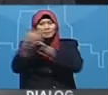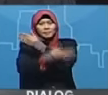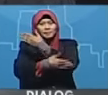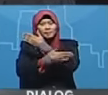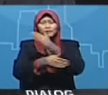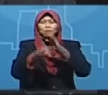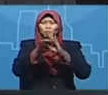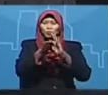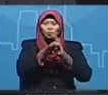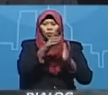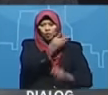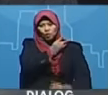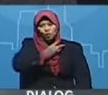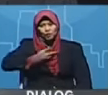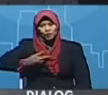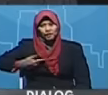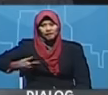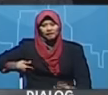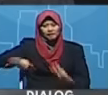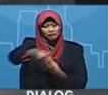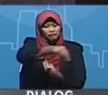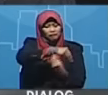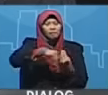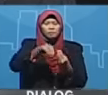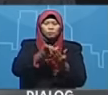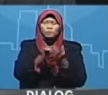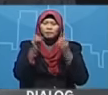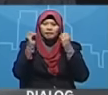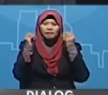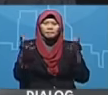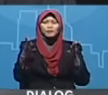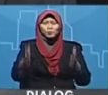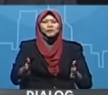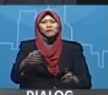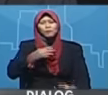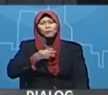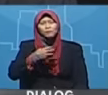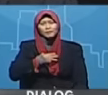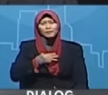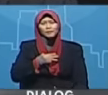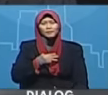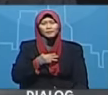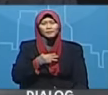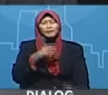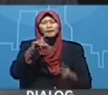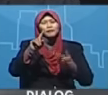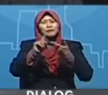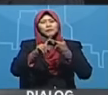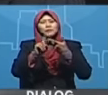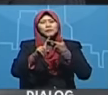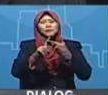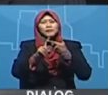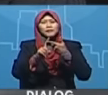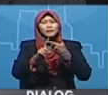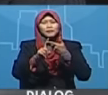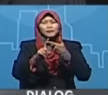umrah. Ini aduan yang banyak sekali kita terima lah. Okey. Okey. Yang keduanya berkaitan dengan apa